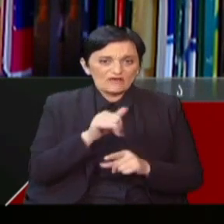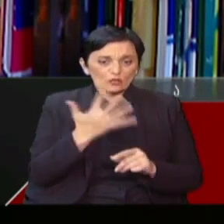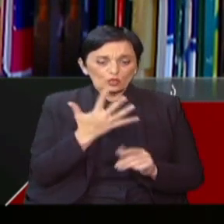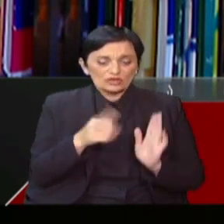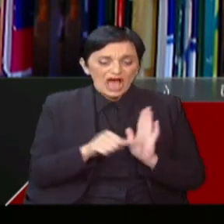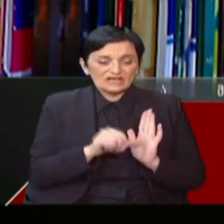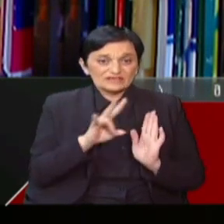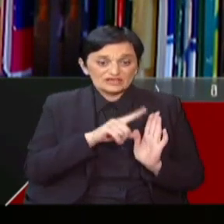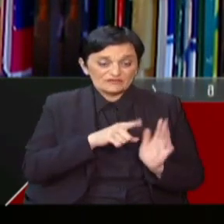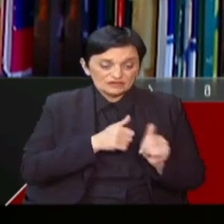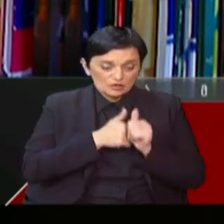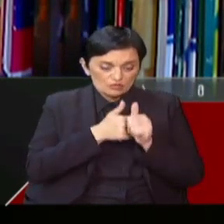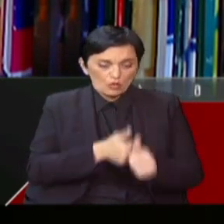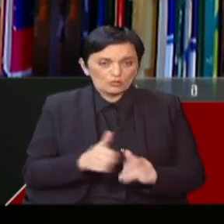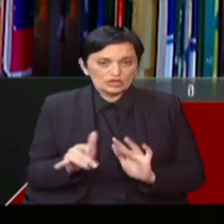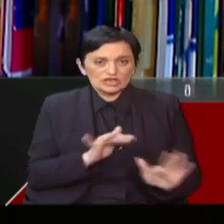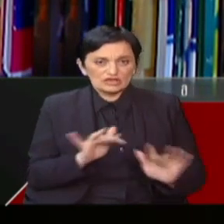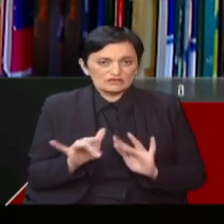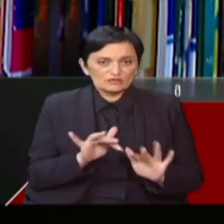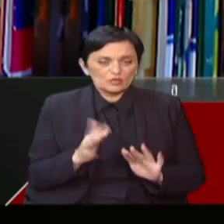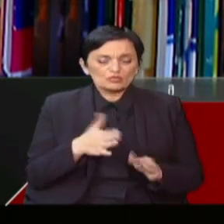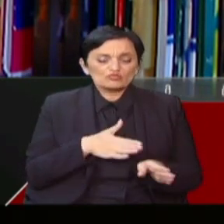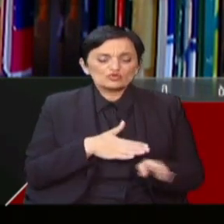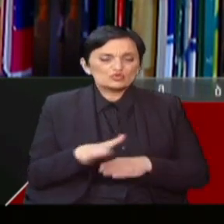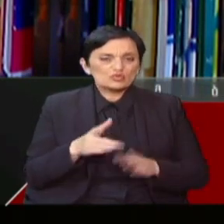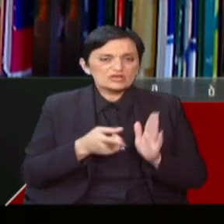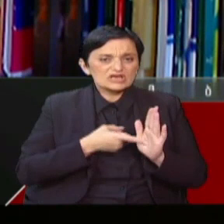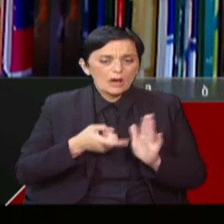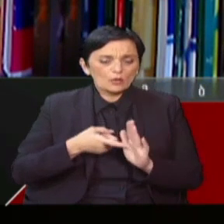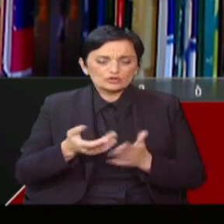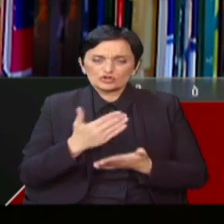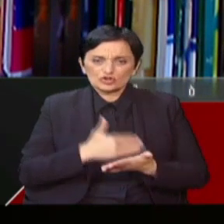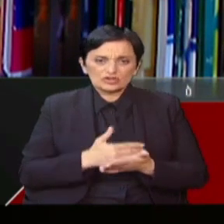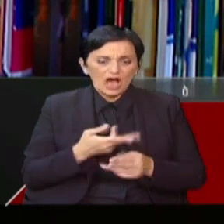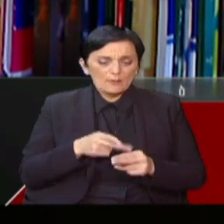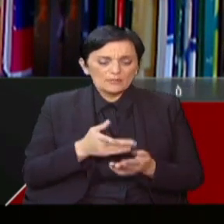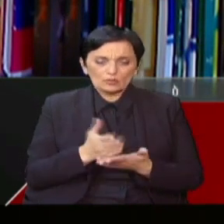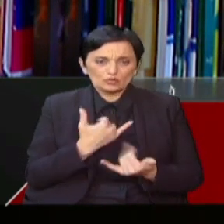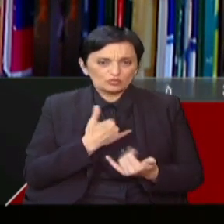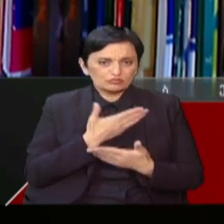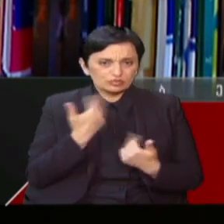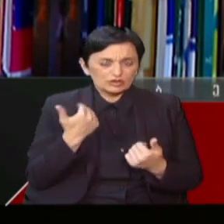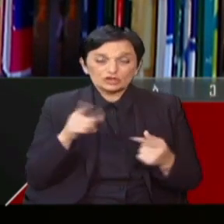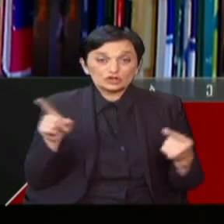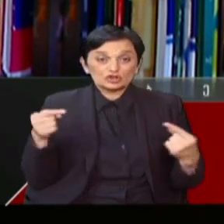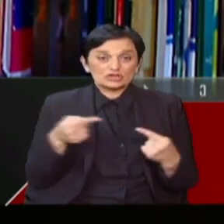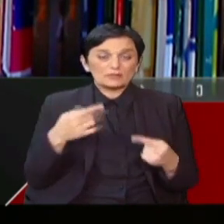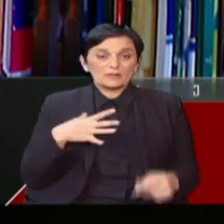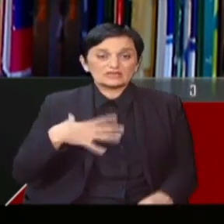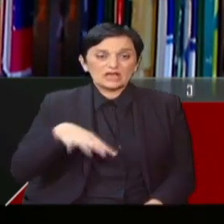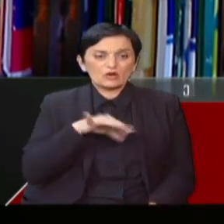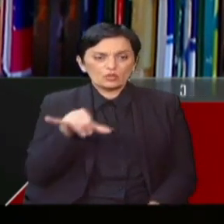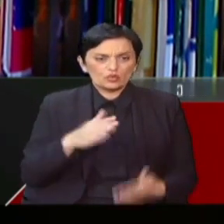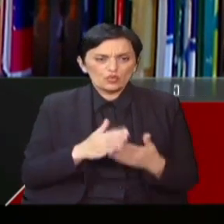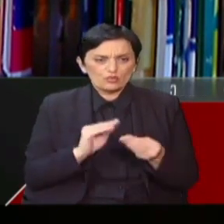იურისტთან მოყოლებული მიმდინარეობს და არანაირი სრულფასოვანი გამოძიება და შედეგები ამ მიმართულებით არ გვაქვს. შესაბამისად, საქართველოს